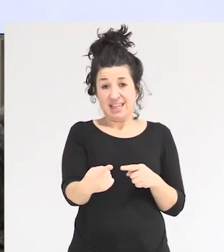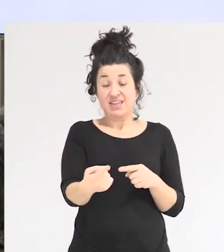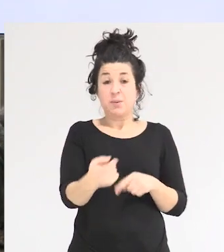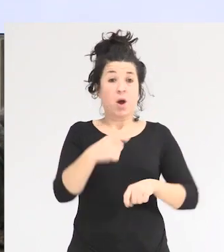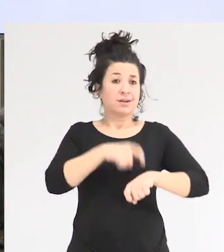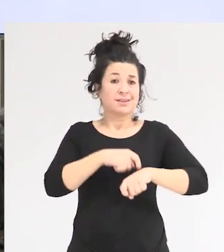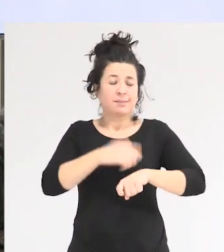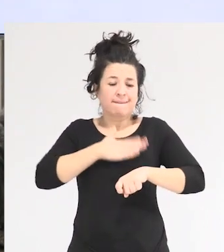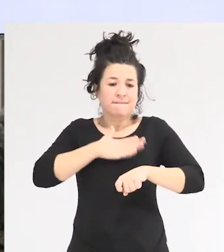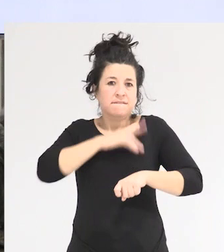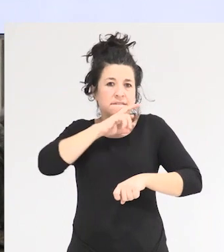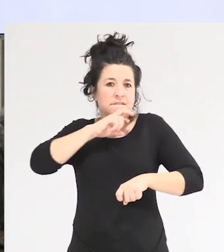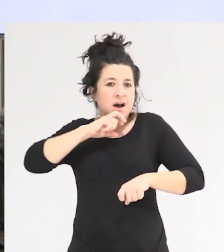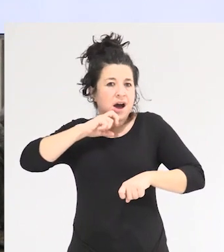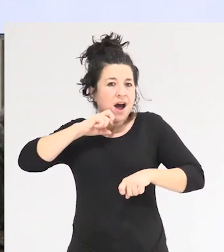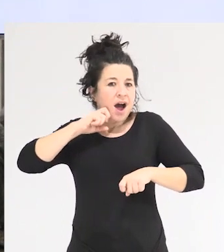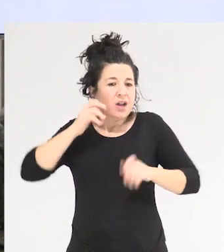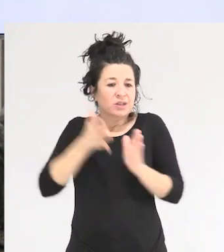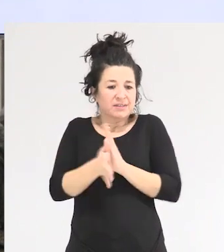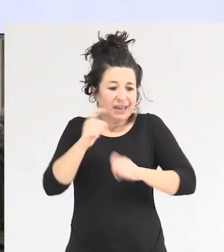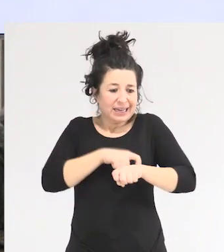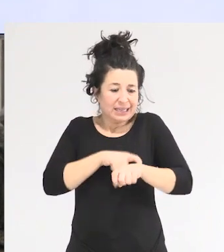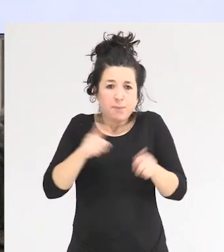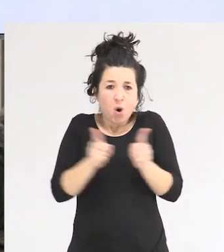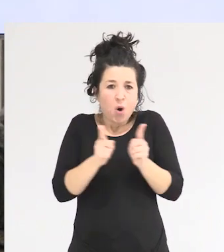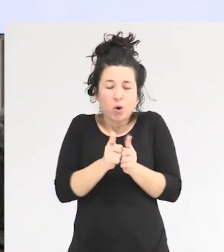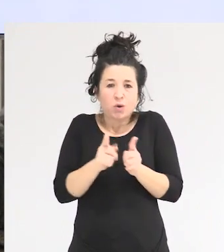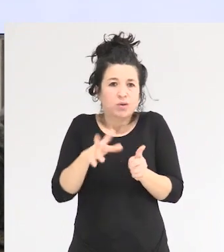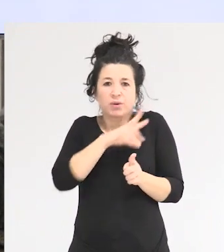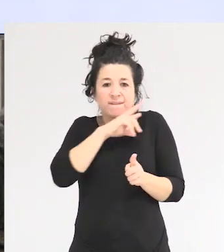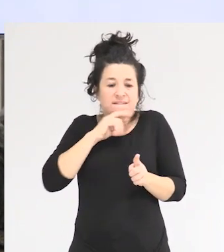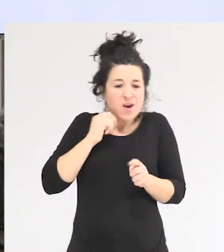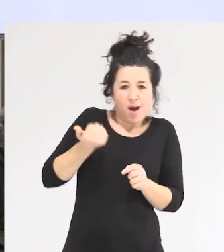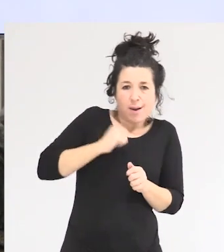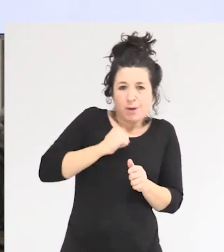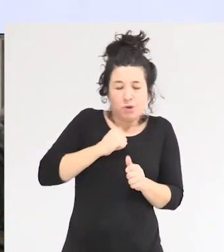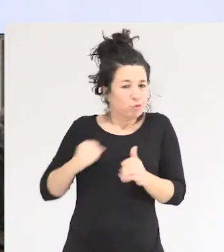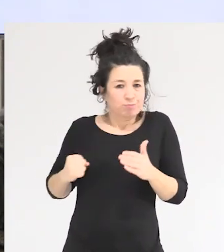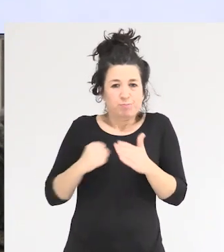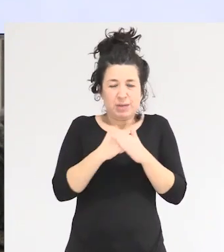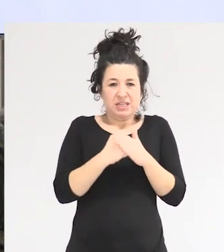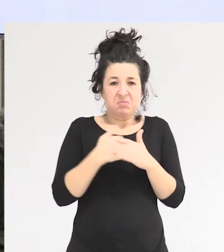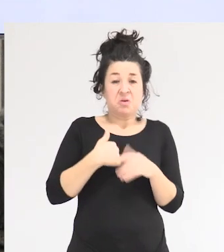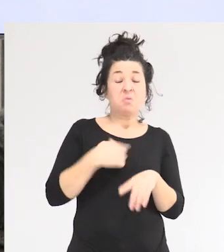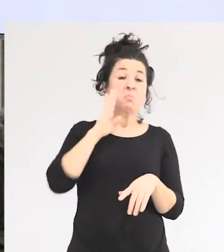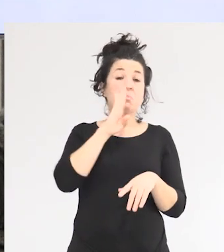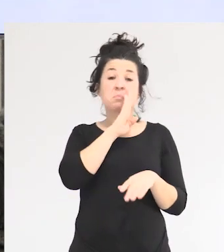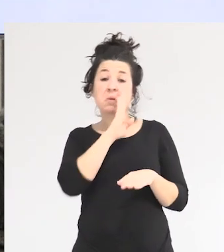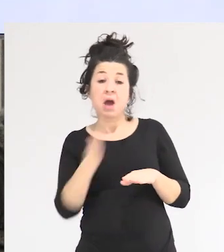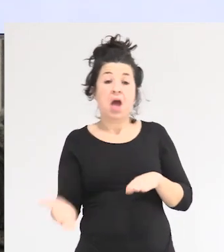daukasun denbora gutxi hori, hobeto aprobetxatzen duzu, bai? Nei ama izan aurretik